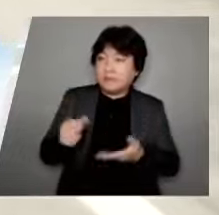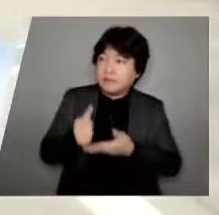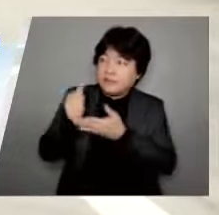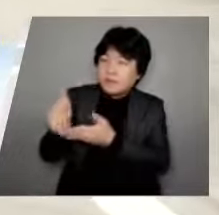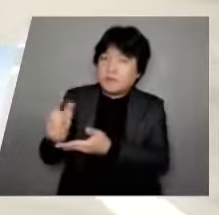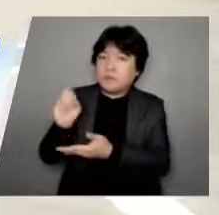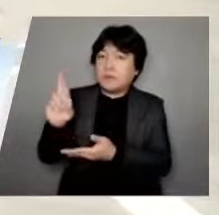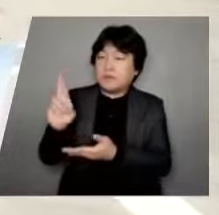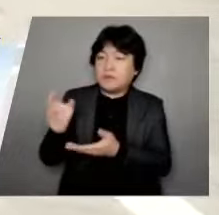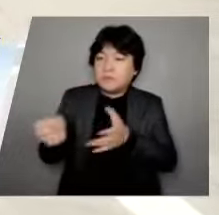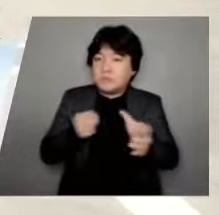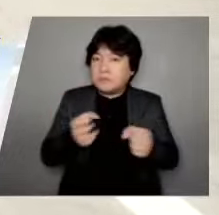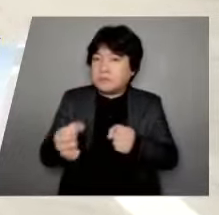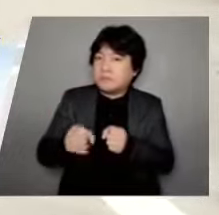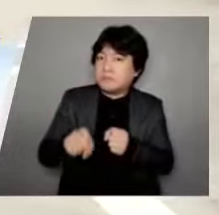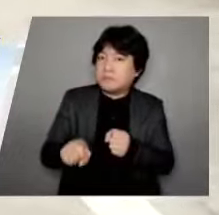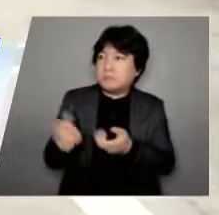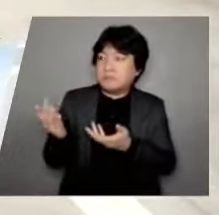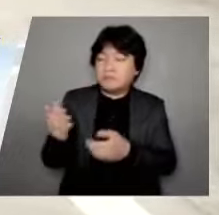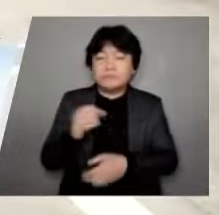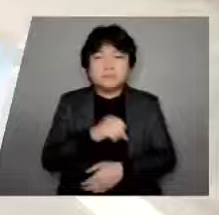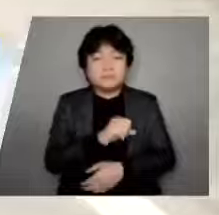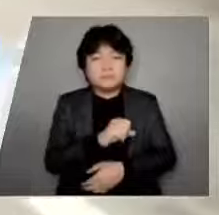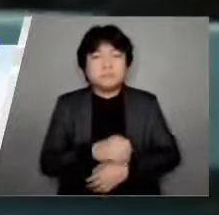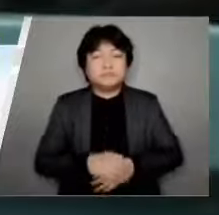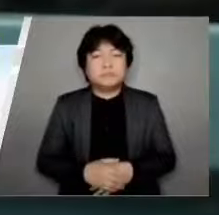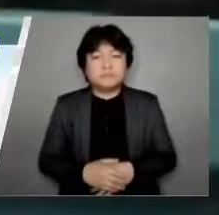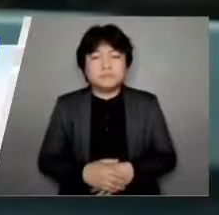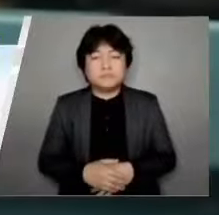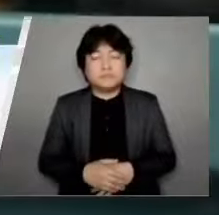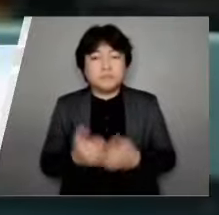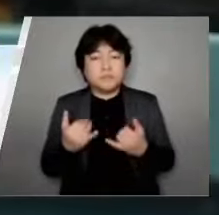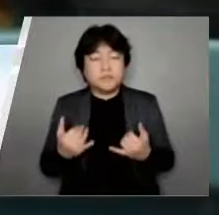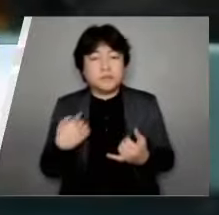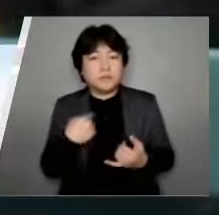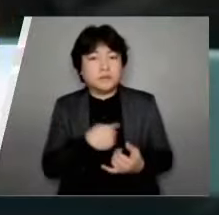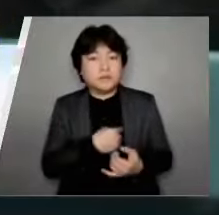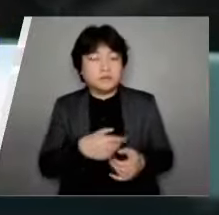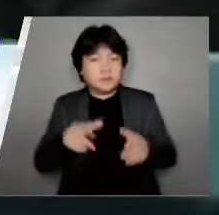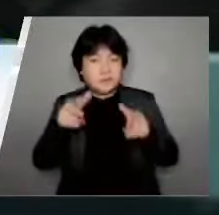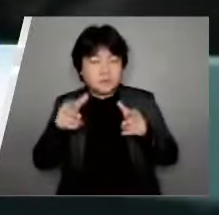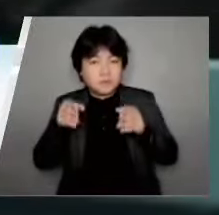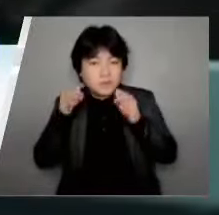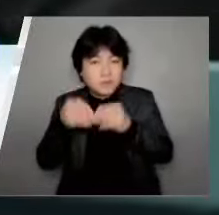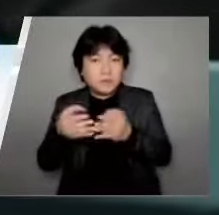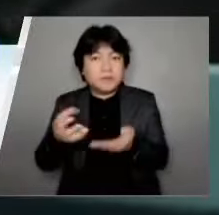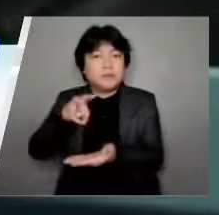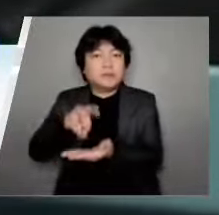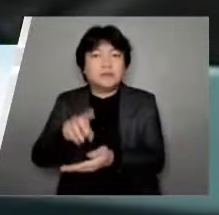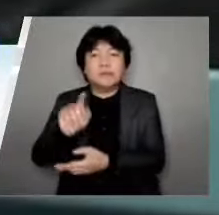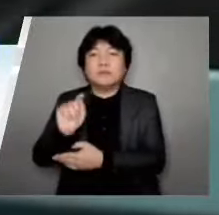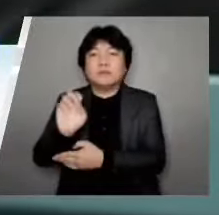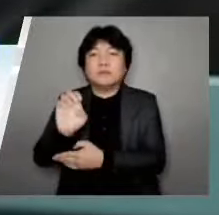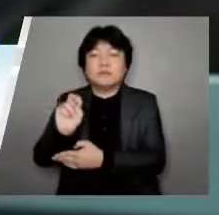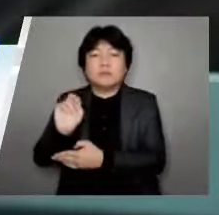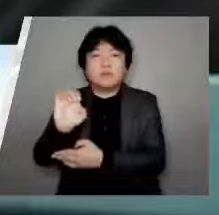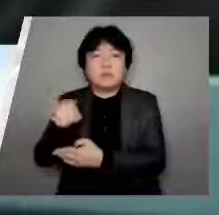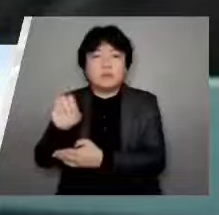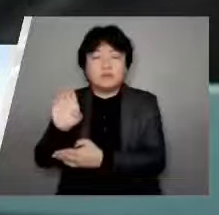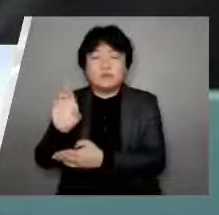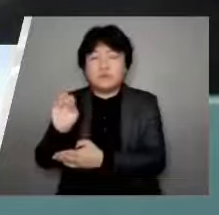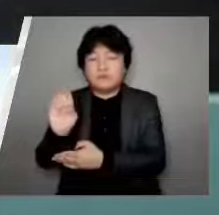rescue? Yes, nagpo-focus kami ngayon sa Tinajeros. nagtutuloy-tuloy pa yung rescue kasi medyo lagpas